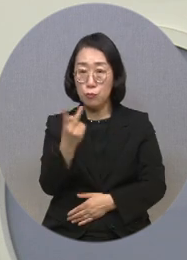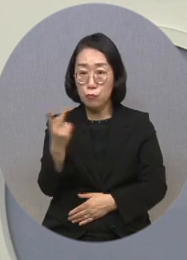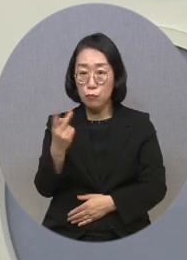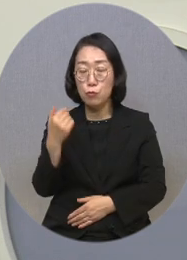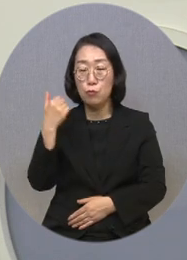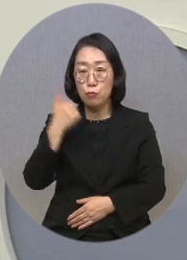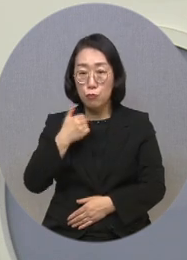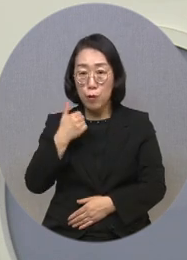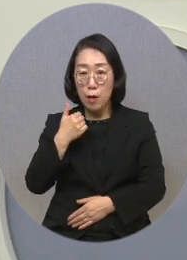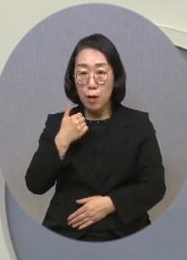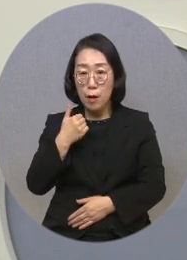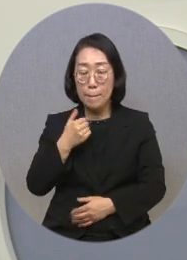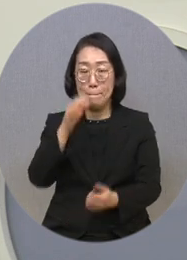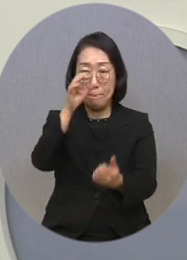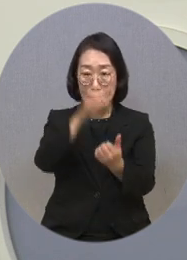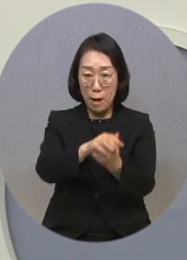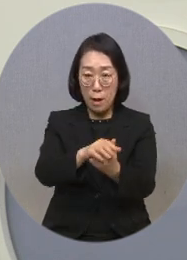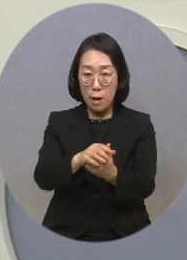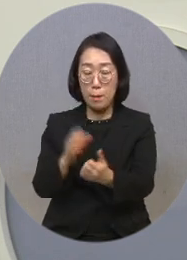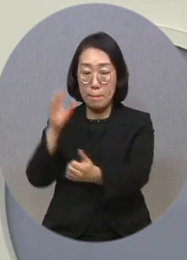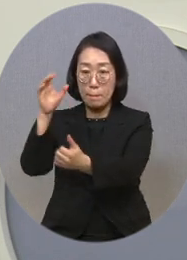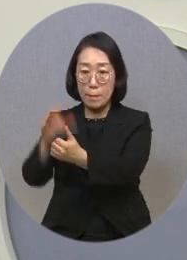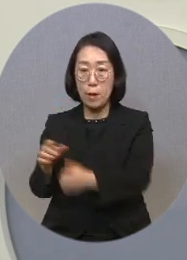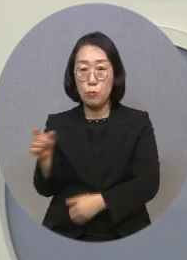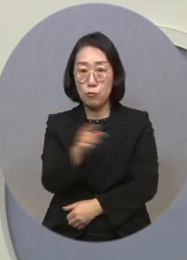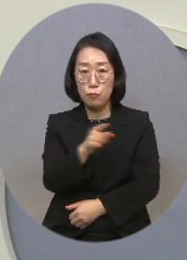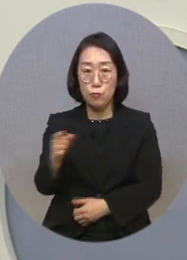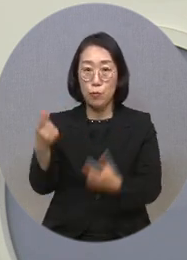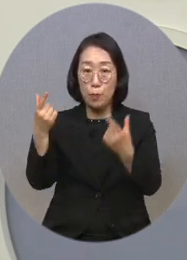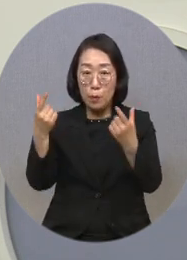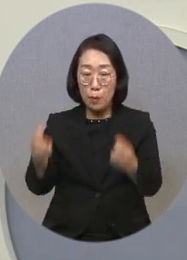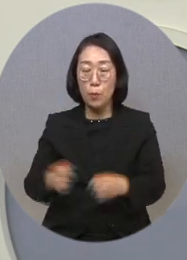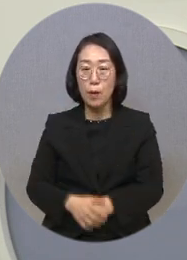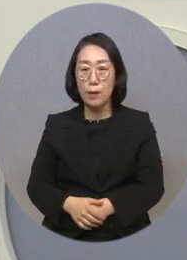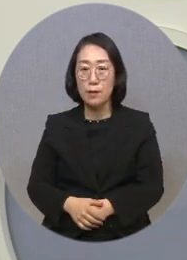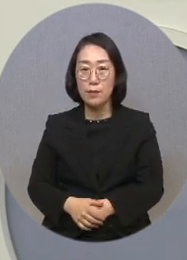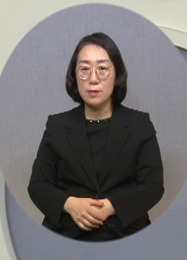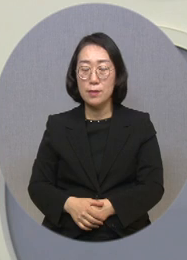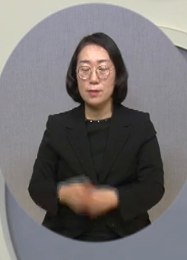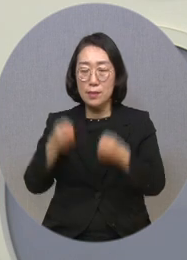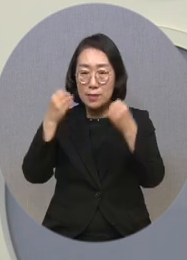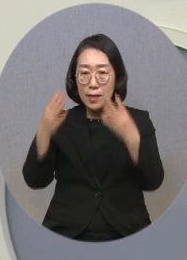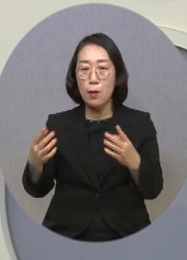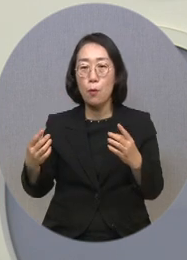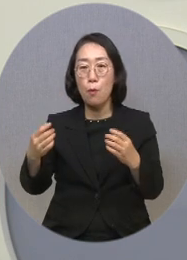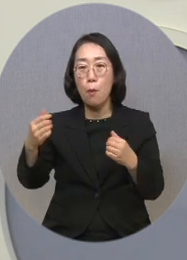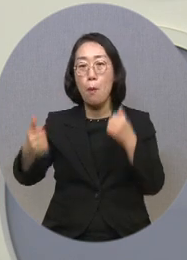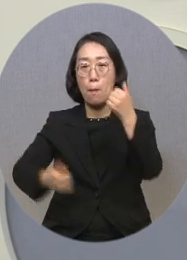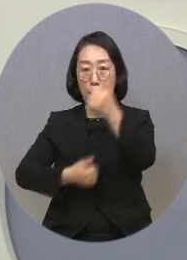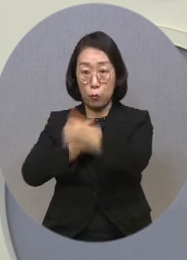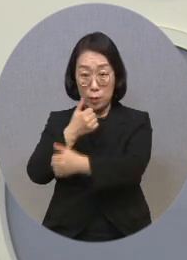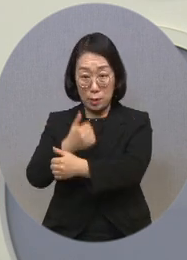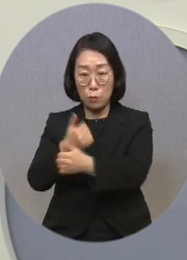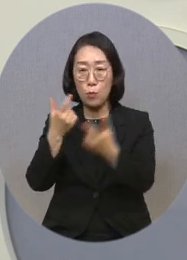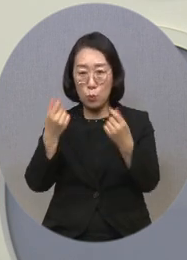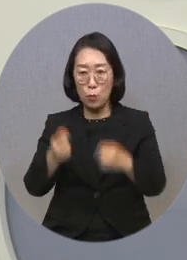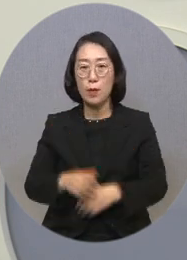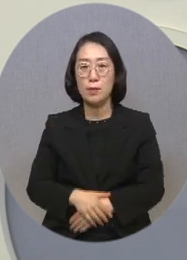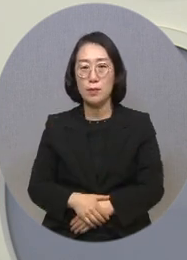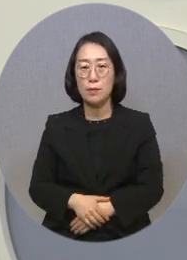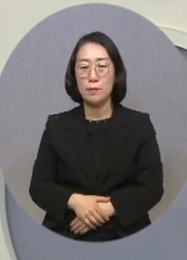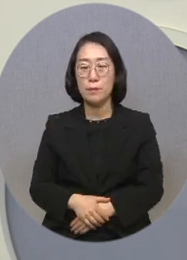어떤 후보가 되더라도 다 정권 교체지 사실은 그 권력이 교체되지 않는 건